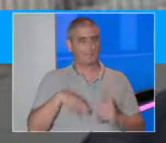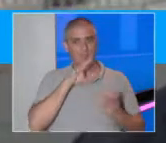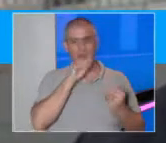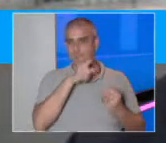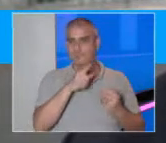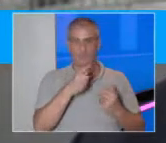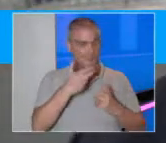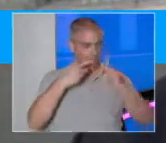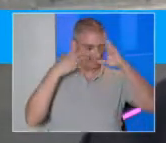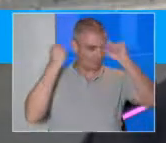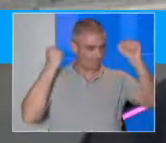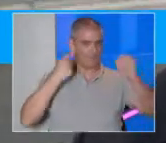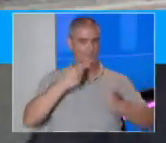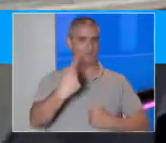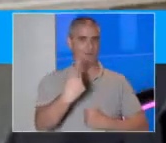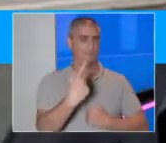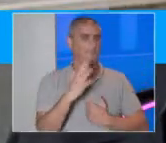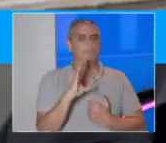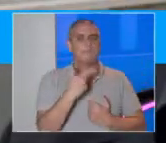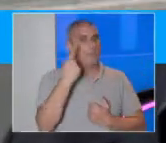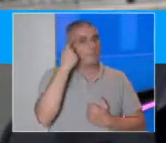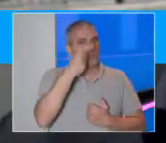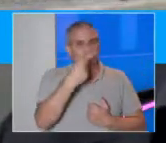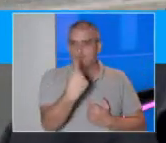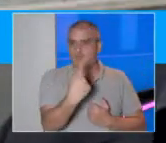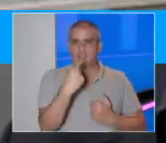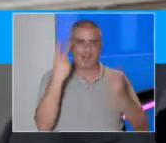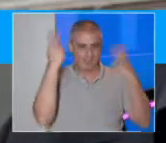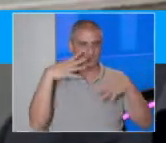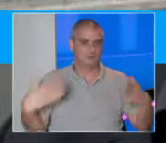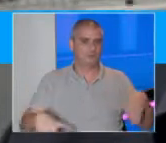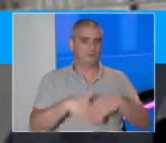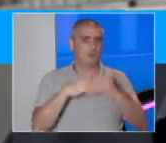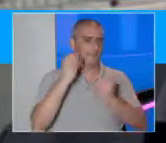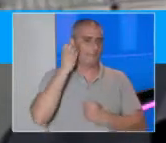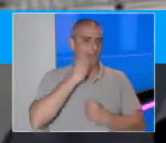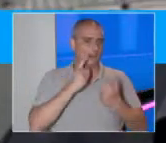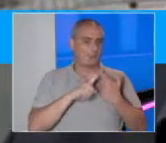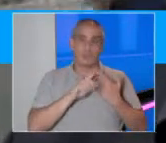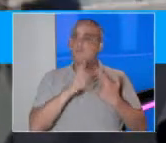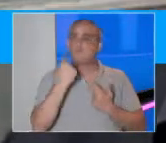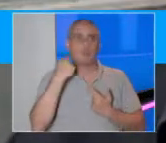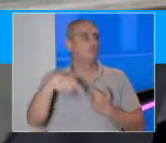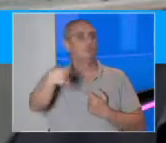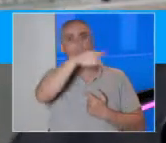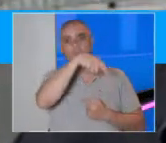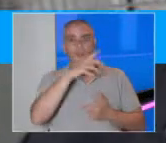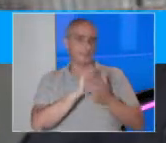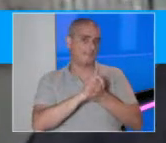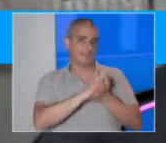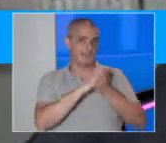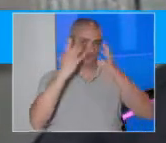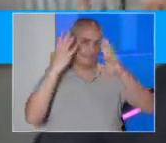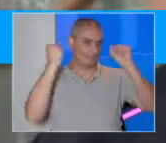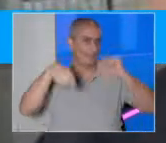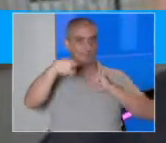איתך כדיפלומט, כשגריר, מה אתה חושב אתה על הסכם השלום עם איחוד האמירויות, ומה אתה שומע מהידידים